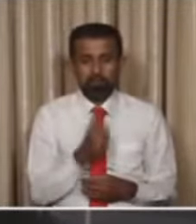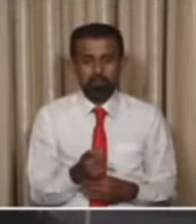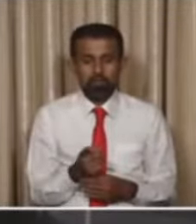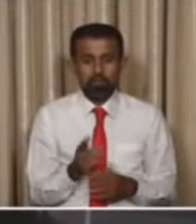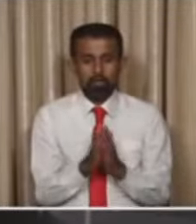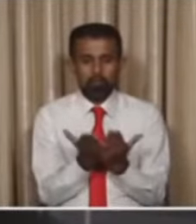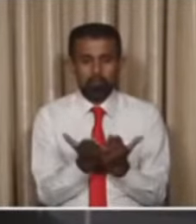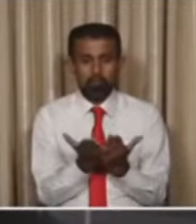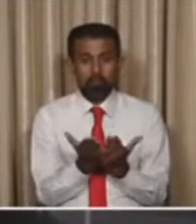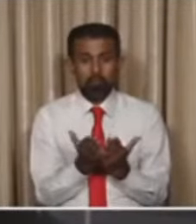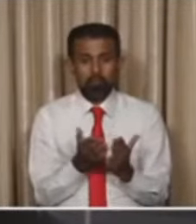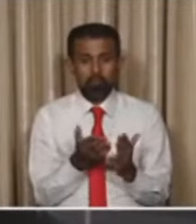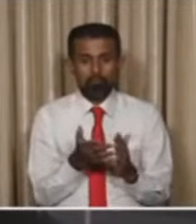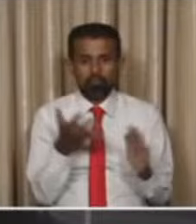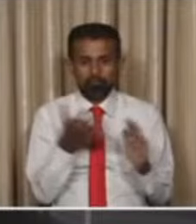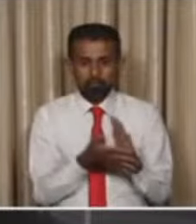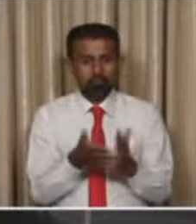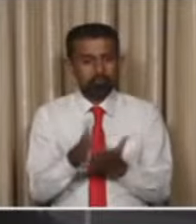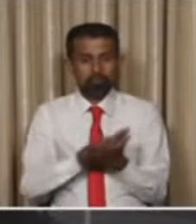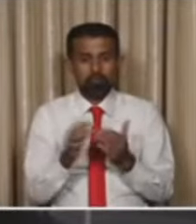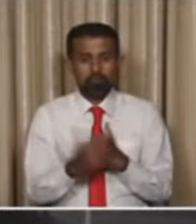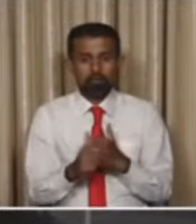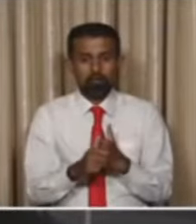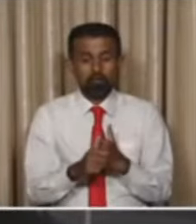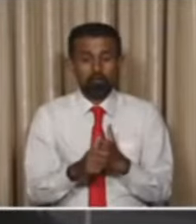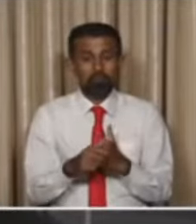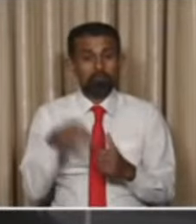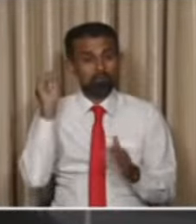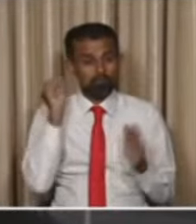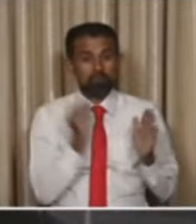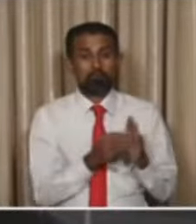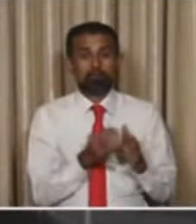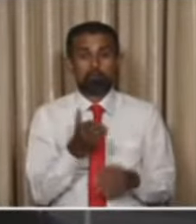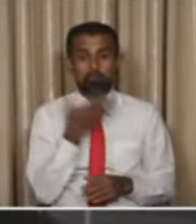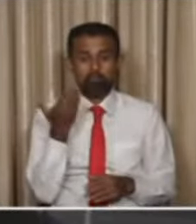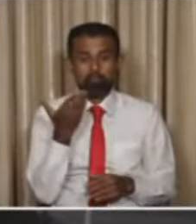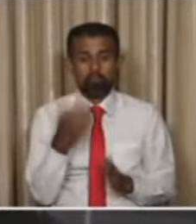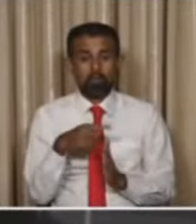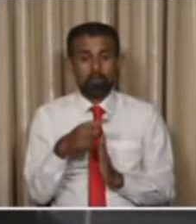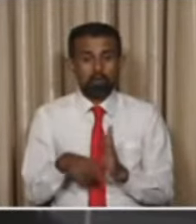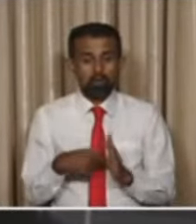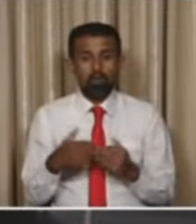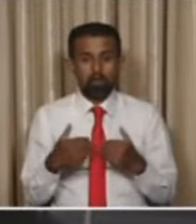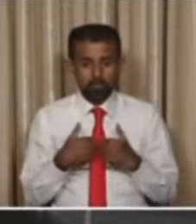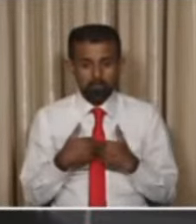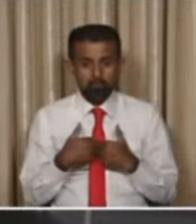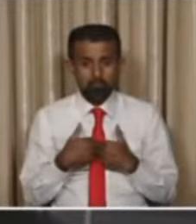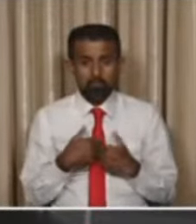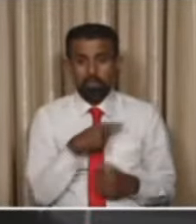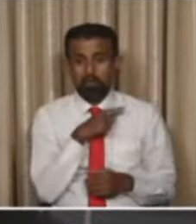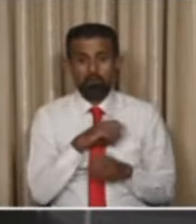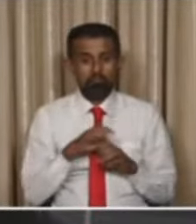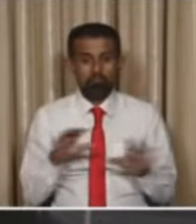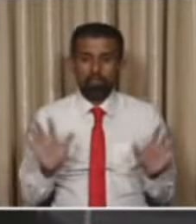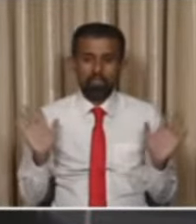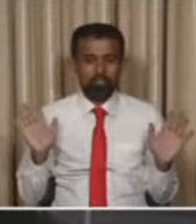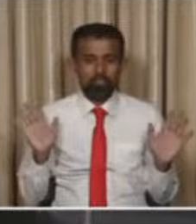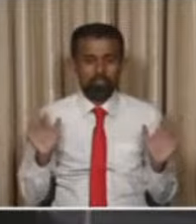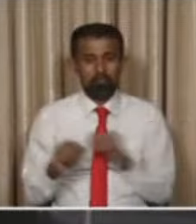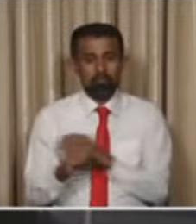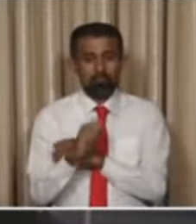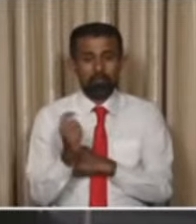වරදක් කරලා තියෙනවා නම් ඒක නිවැරදි කරන්න. මොකද ඒවා ඉතිහාසගත වෙන දේවල්. මේ රටේ අපි මේ රට ලේවිලක් කරුව ඇති බලය ගන්න